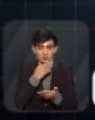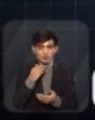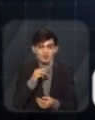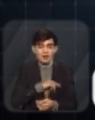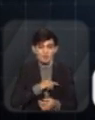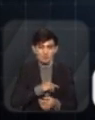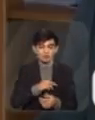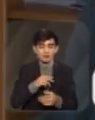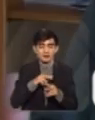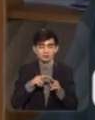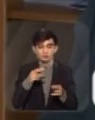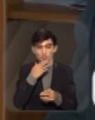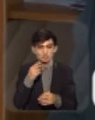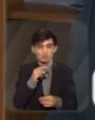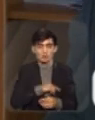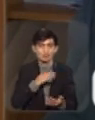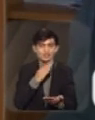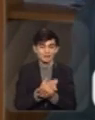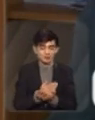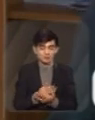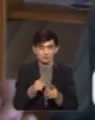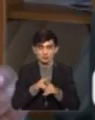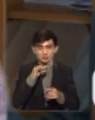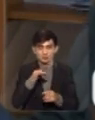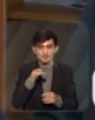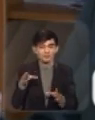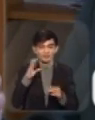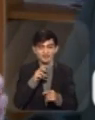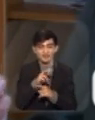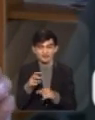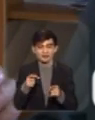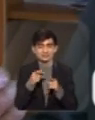жұмыс істейді. Қай салаға барсаң да жаңағы тілдің бір